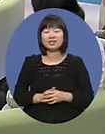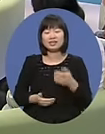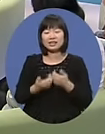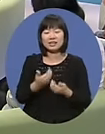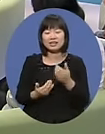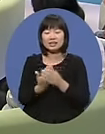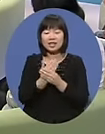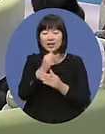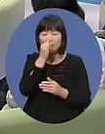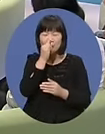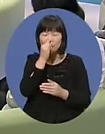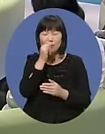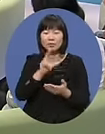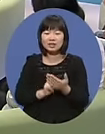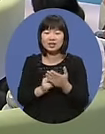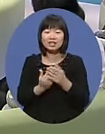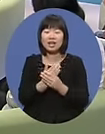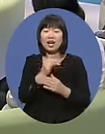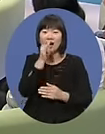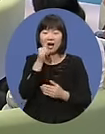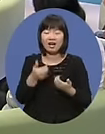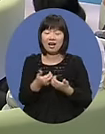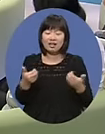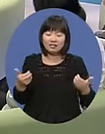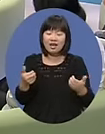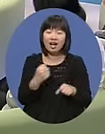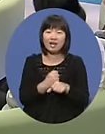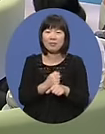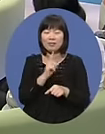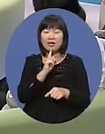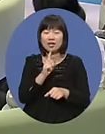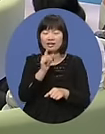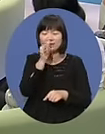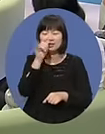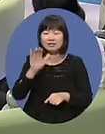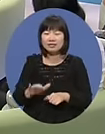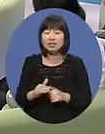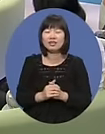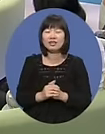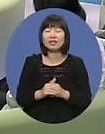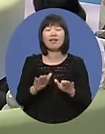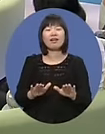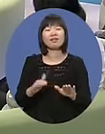갈등이 생기고 불화가 생기고 뭐 막 헤어진다 안 한다까지 가는 경우도 많은데